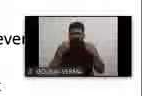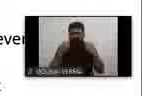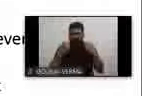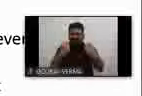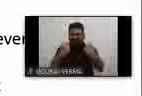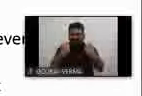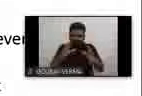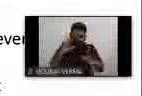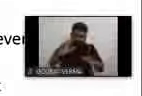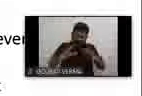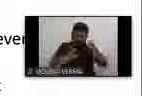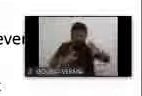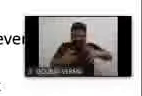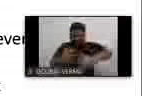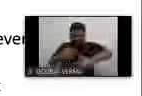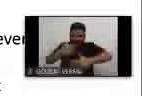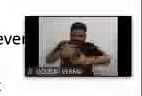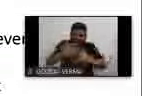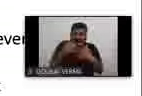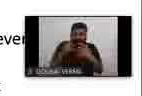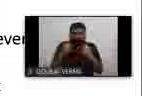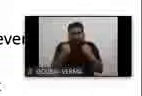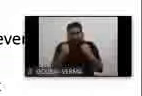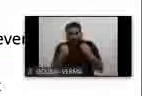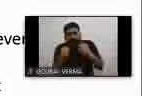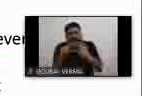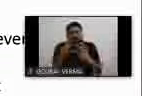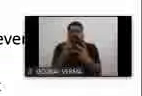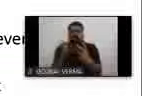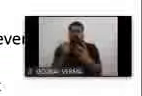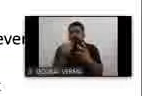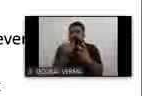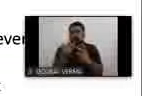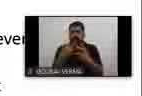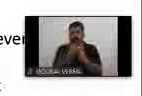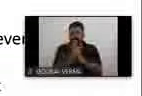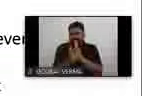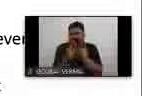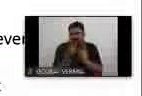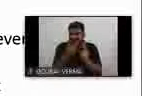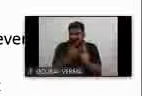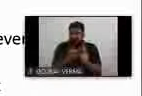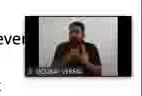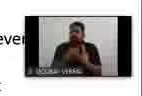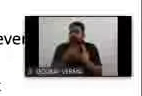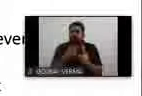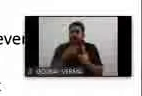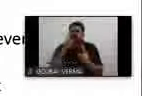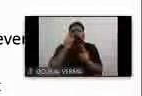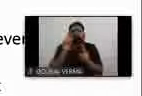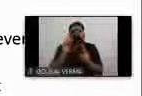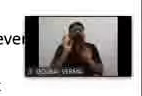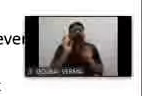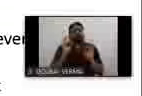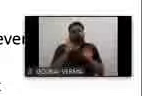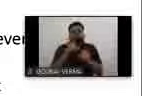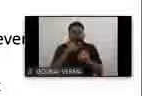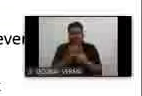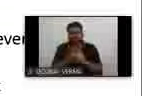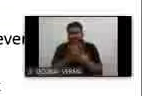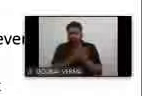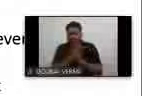कर रहे हैं, बहुत spasm हो रहा है जब आप vision के skills कर रहे हो, तो it is better कि आप दोनों अलग अलग से